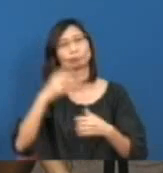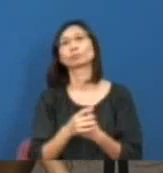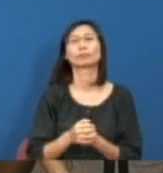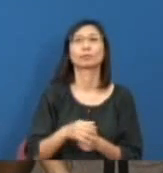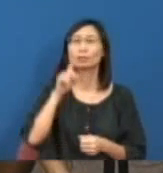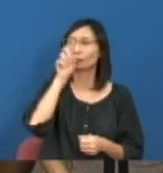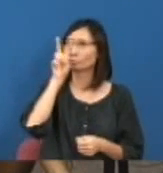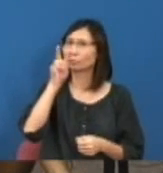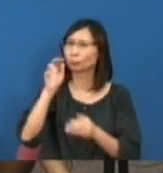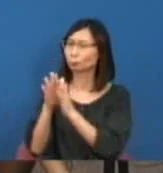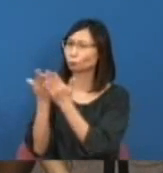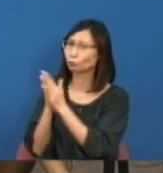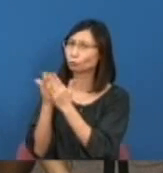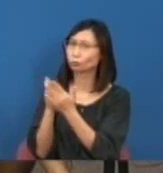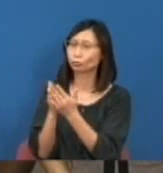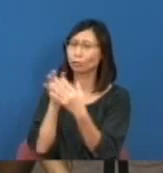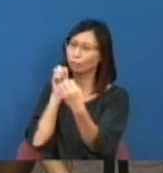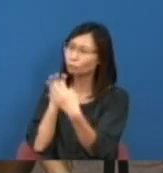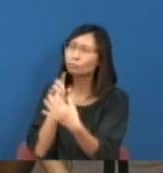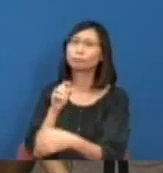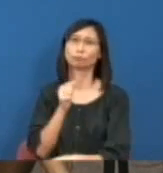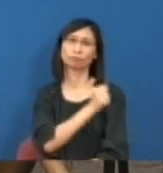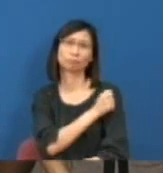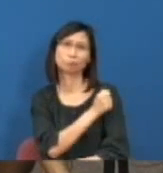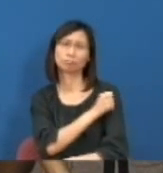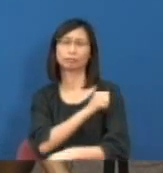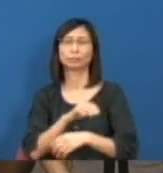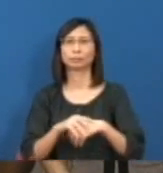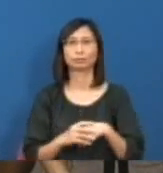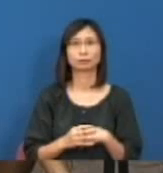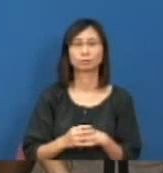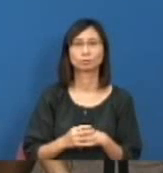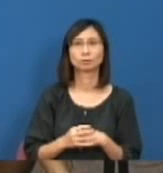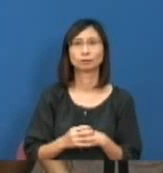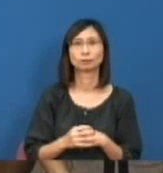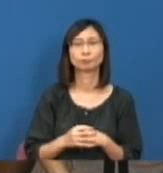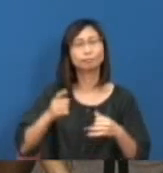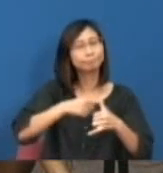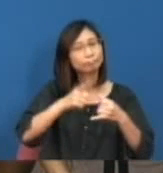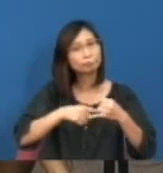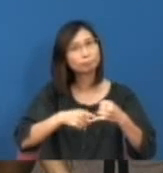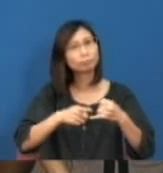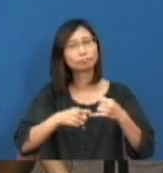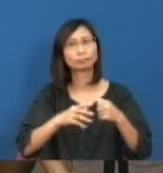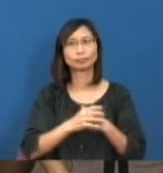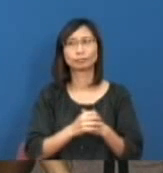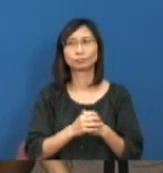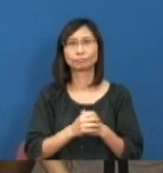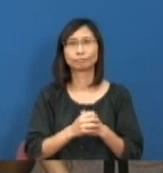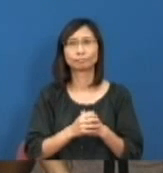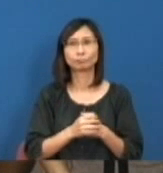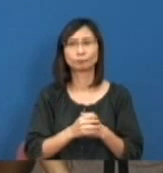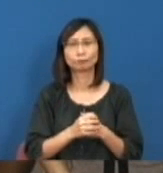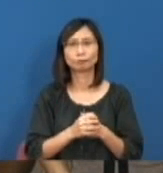好難去論證咯，係嘛？即係而家仲始終都係同我喺呢一個